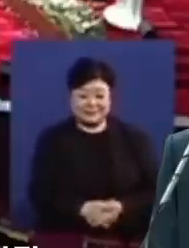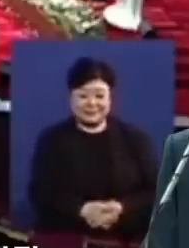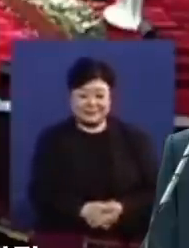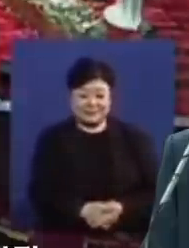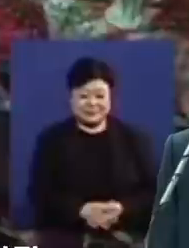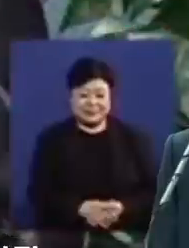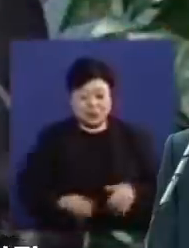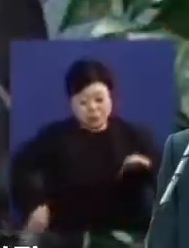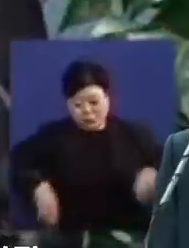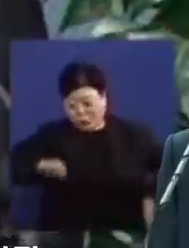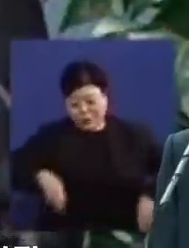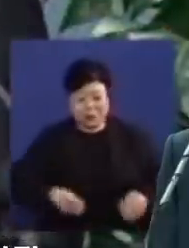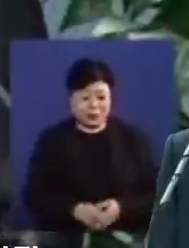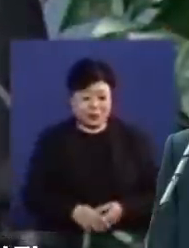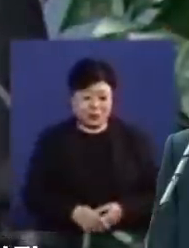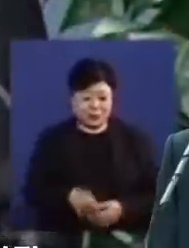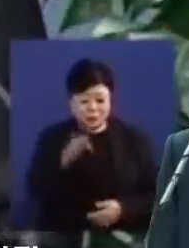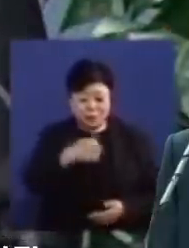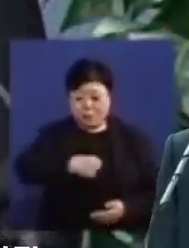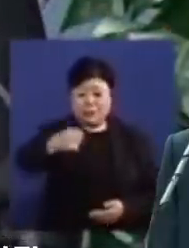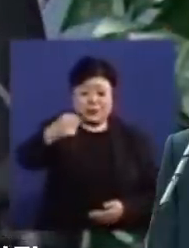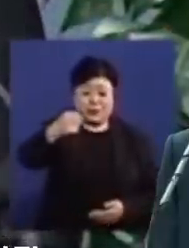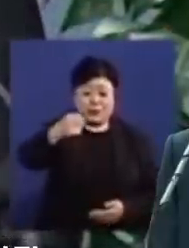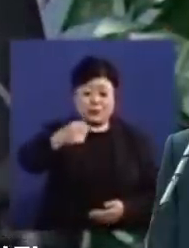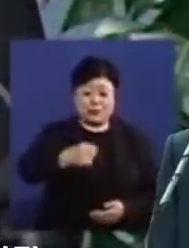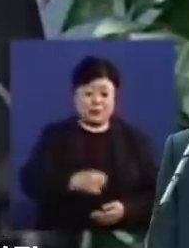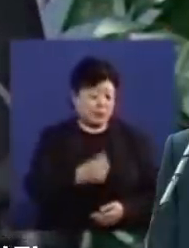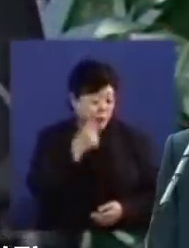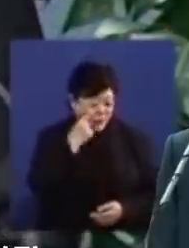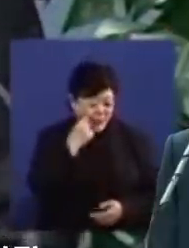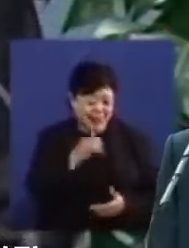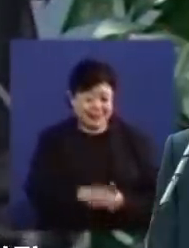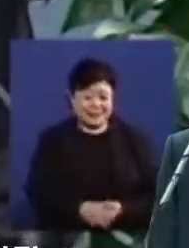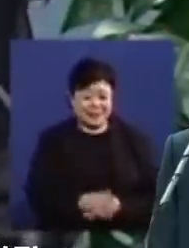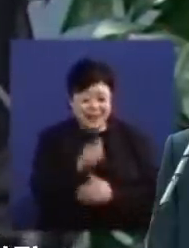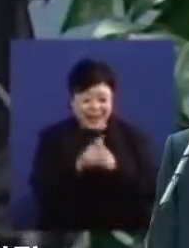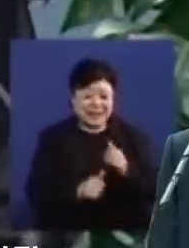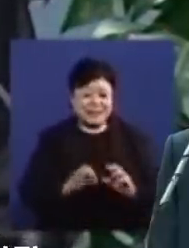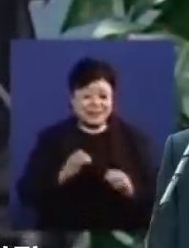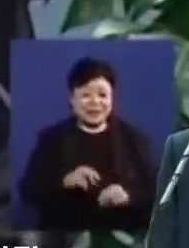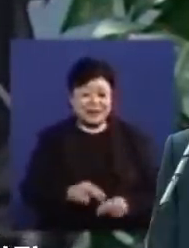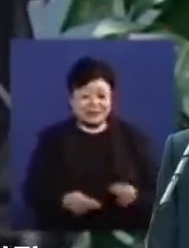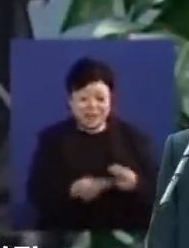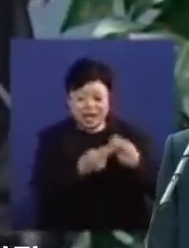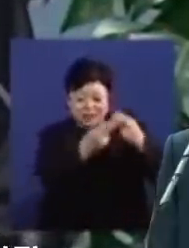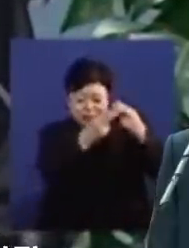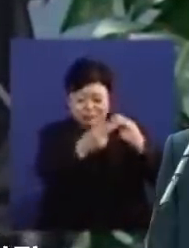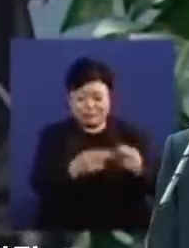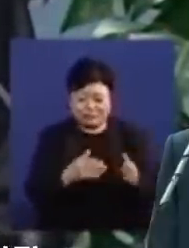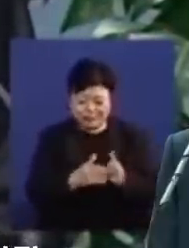난 빈손 들었으니 나 재산 아무리 빼앗으려도 없는 재산 어떻게 빼앗습니까? 다 하늘나라에 있는데.